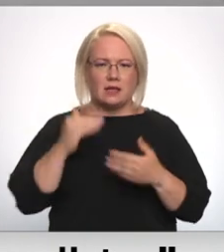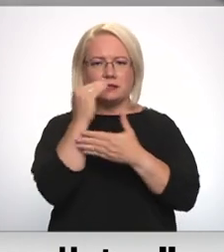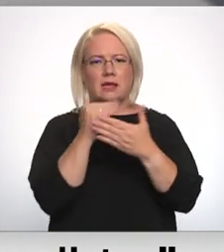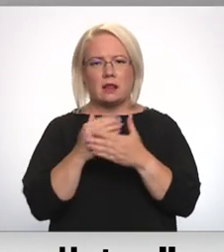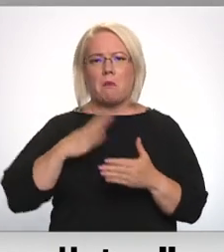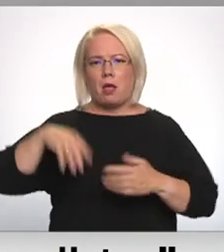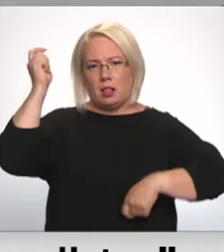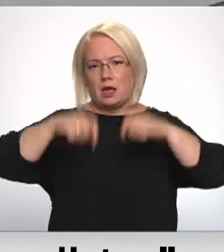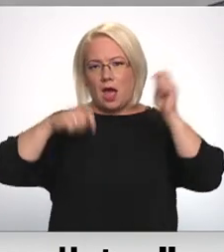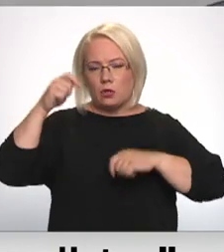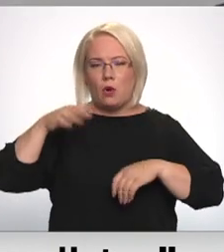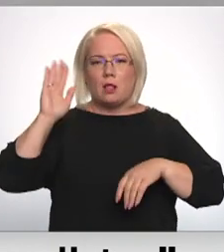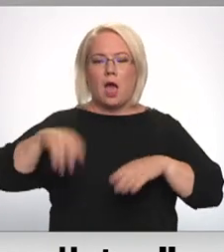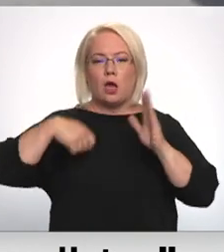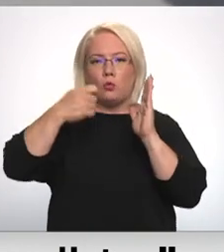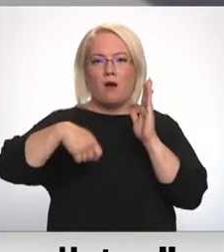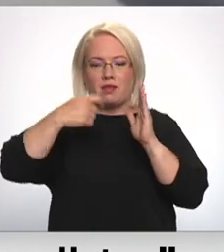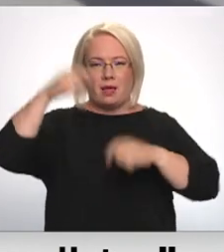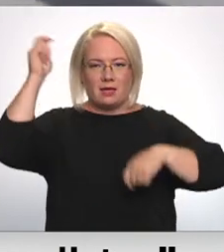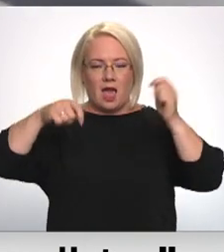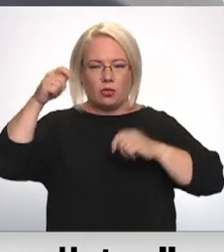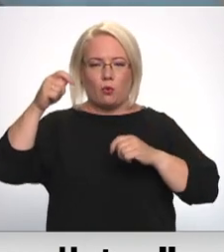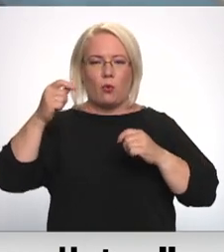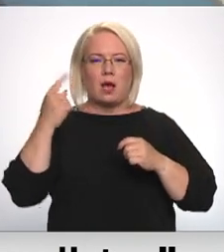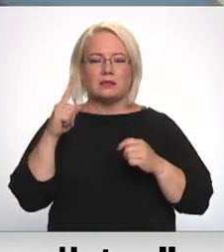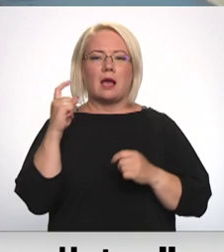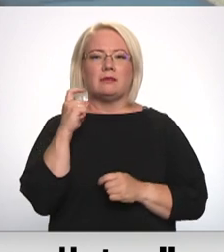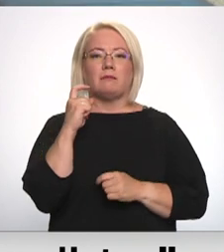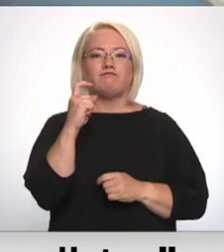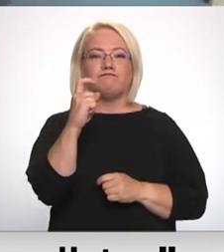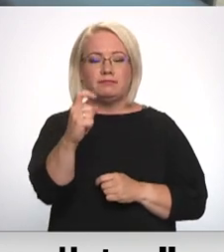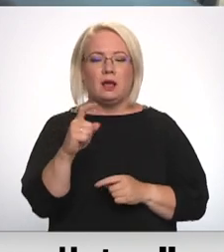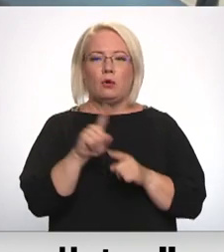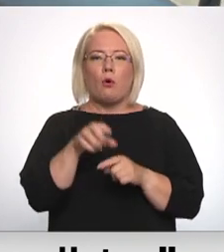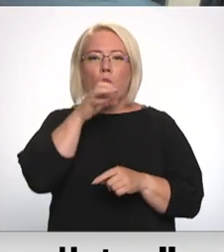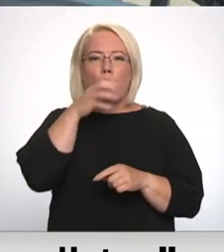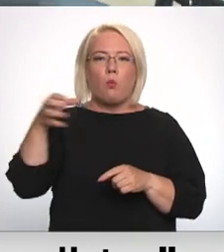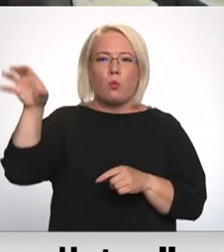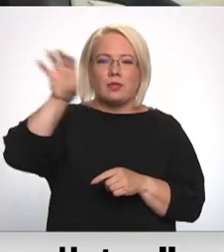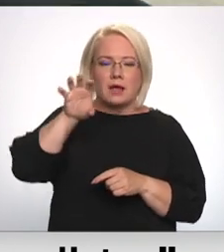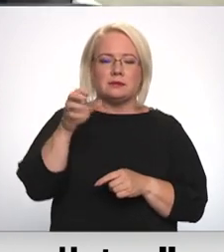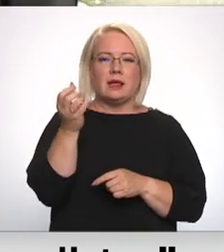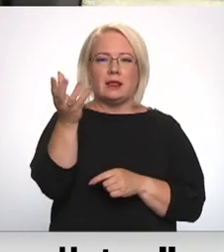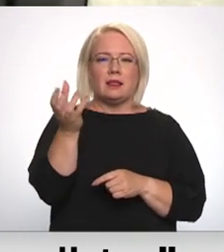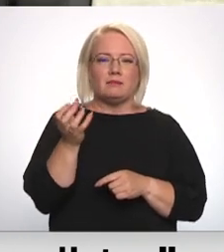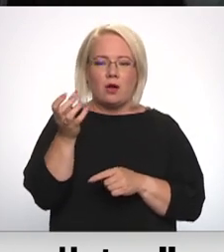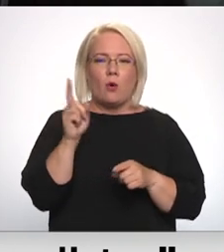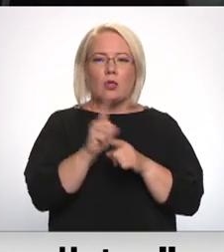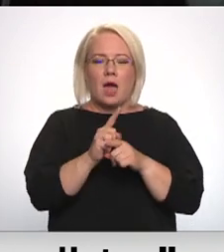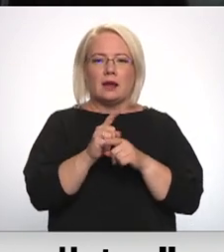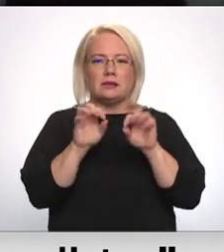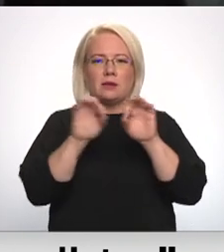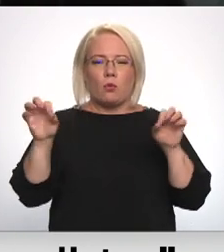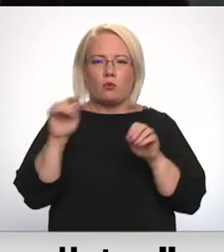gāzi. Lai nofilmētu lietu braucošu tramvai, viens no vagoniem tika aprīkots ar ūdens tvertni, sūkni un caurulītēm, pa kurām šļācās